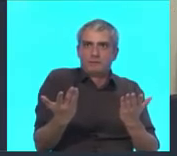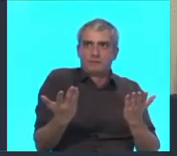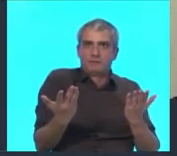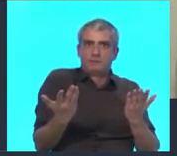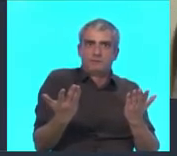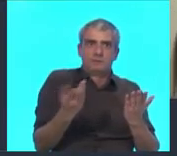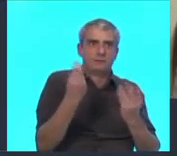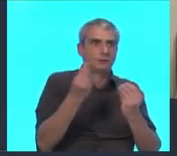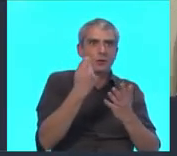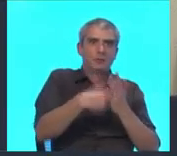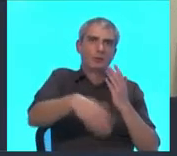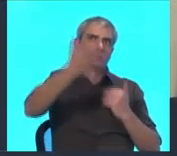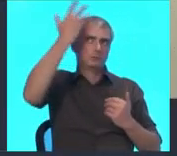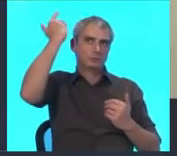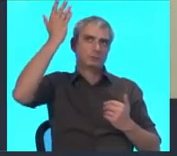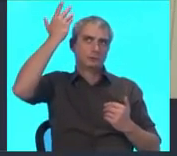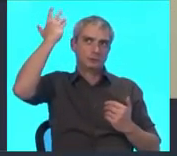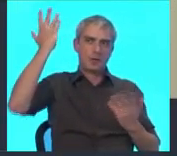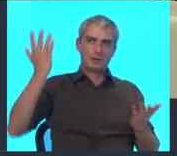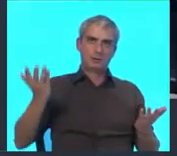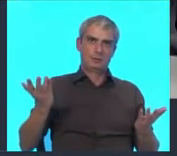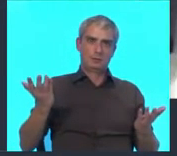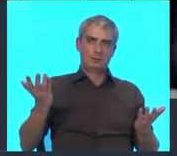הסחורה קנו מזמן כבר.